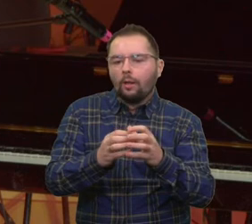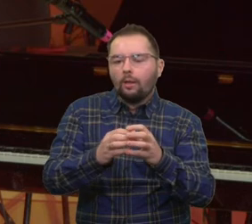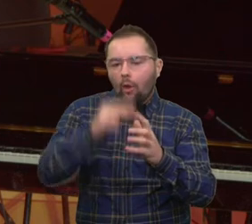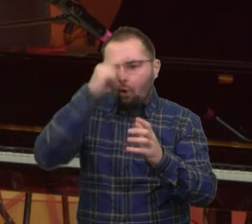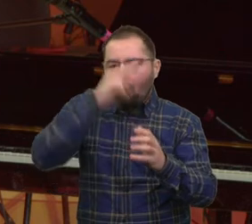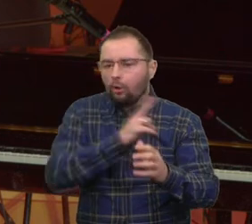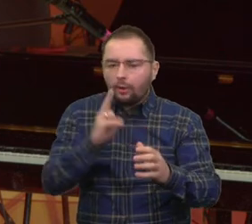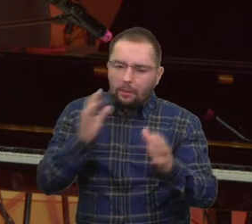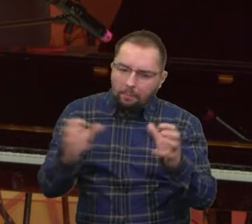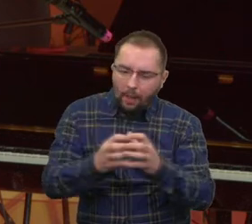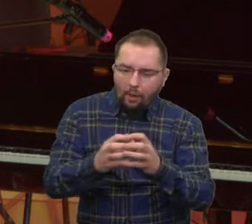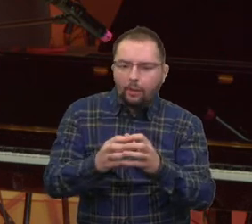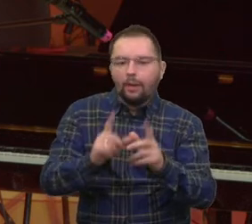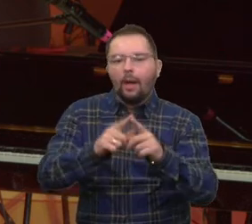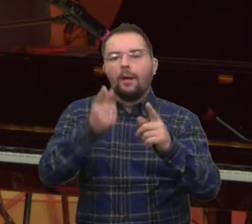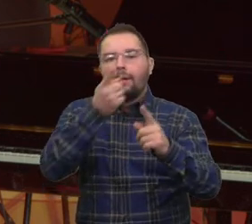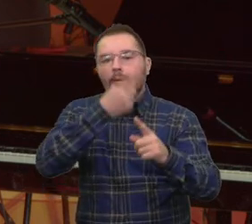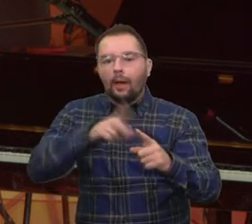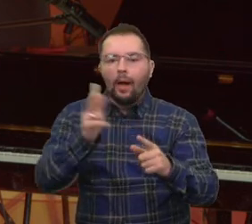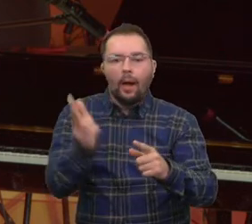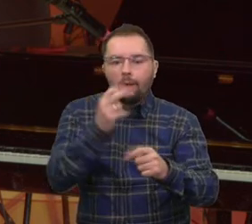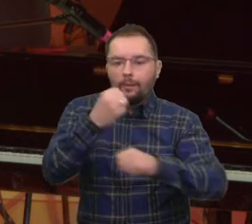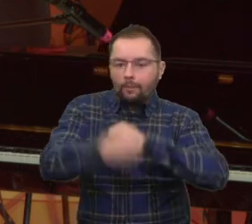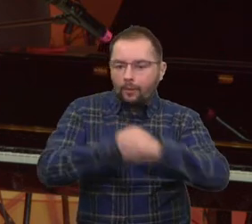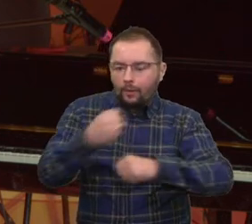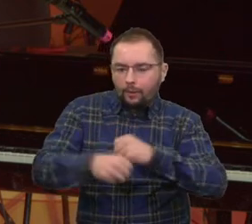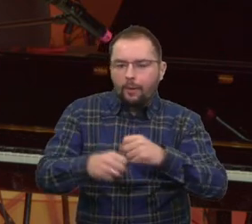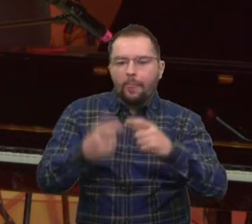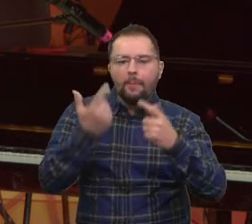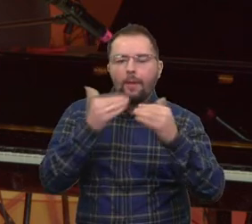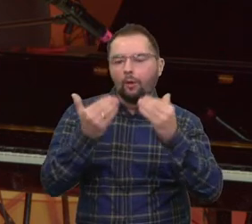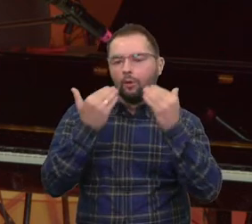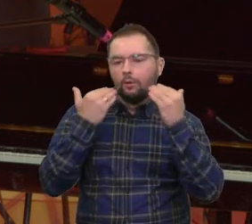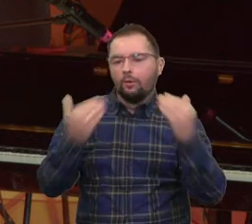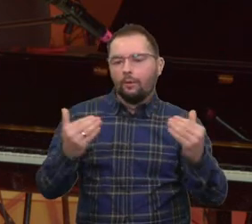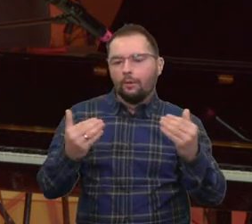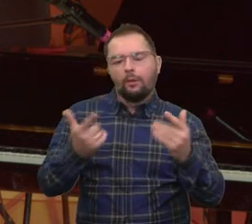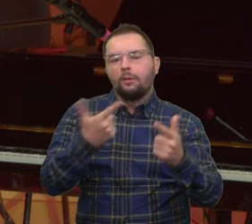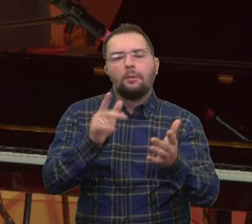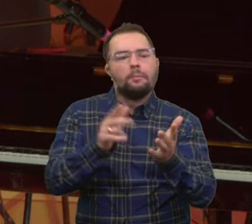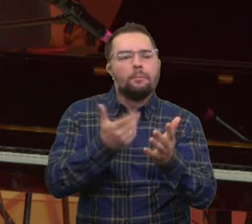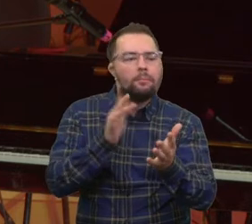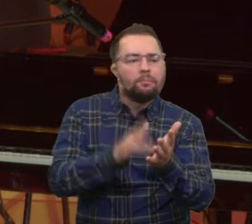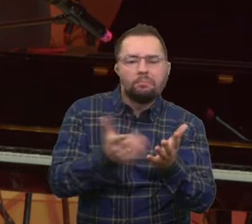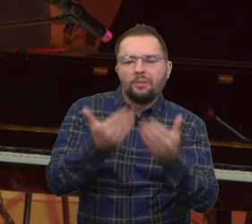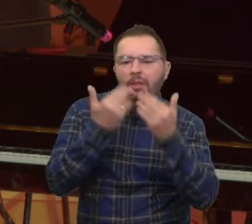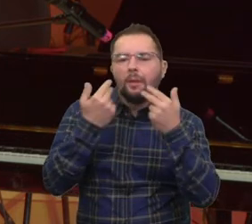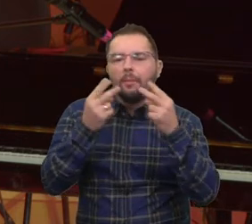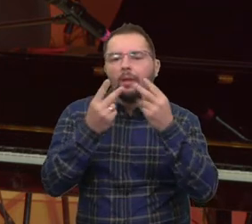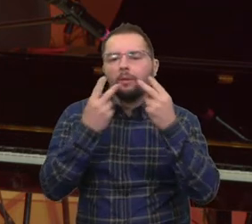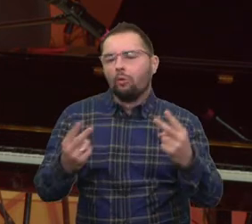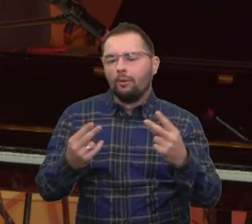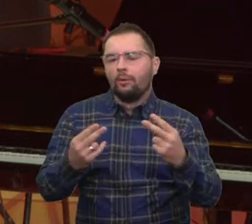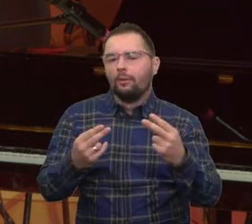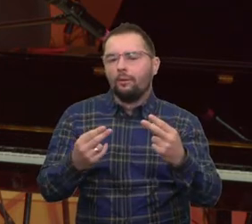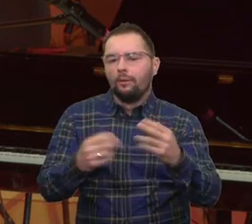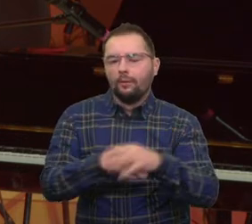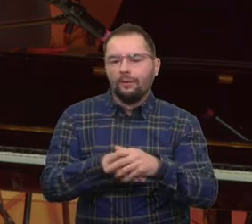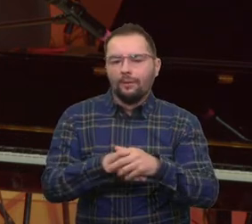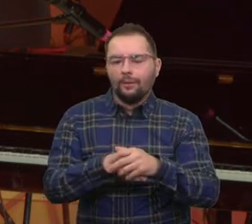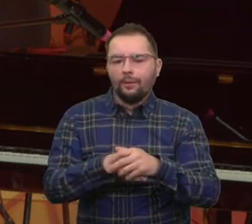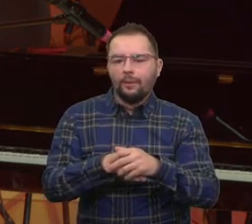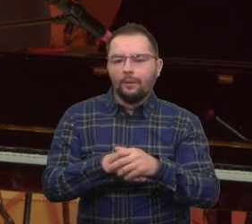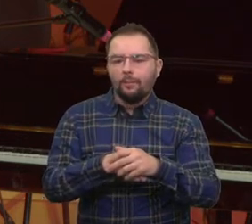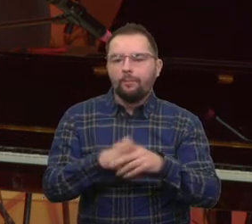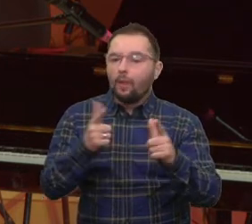za to oddanie i za tą pracę każdego dnia czasami to słowo dziękuję dla wielu nic nie znaczy, ale te serca dziękuję myślę, że